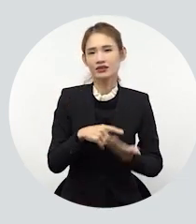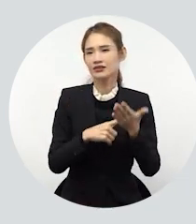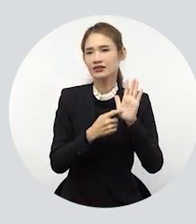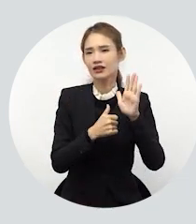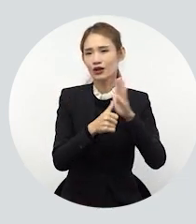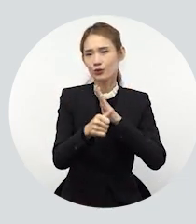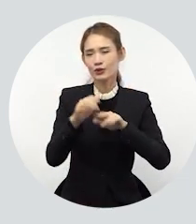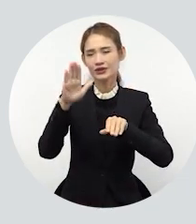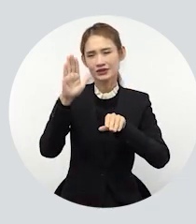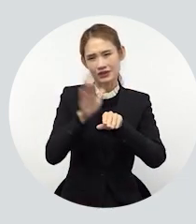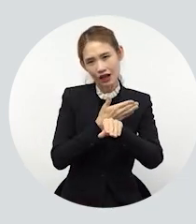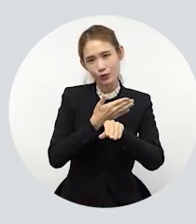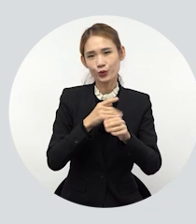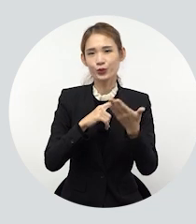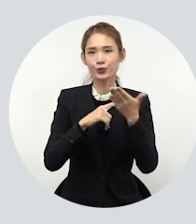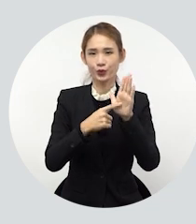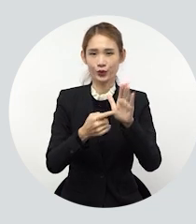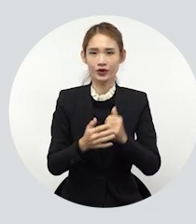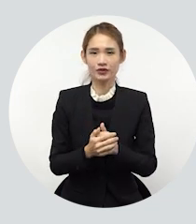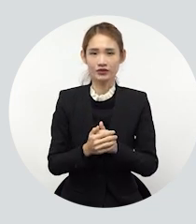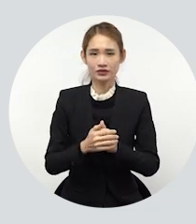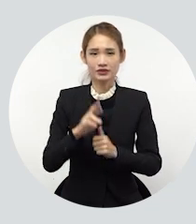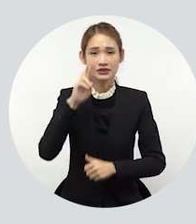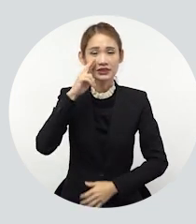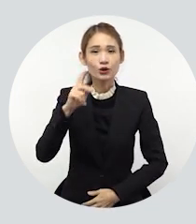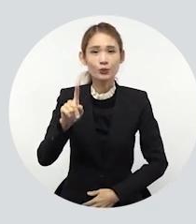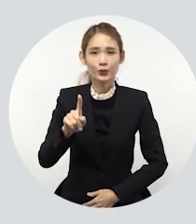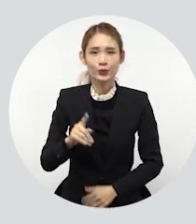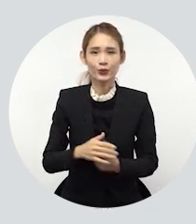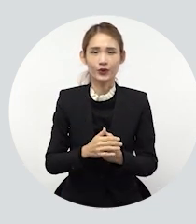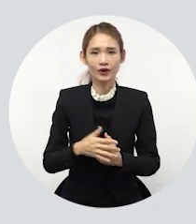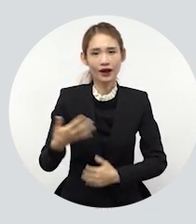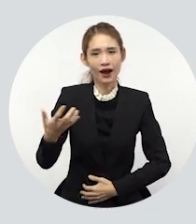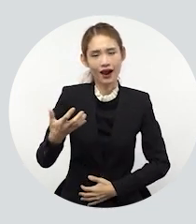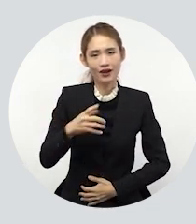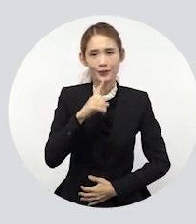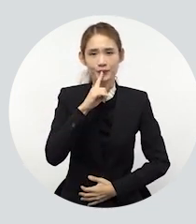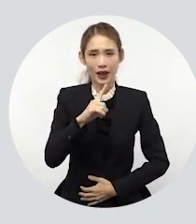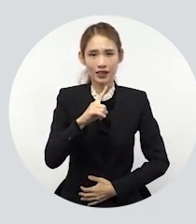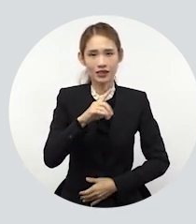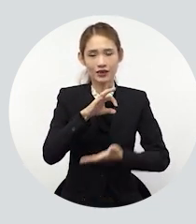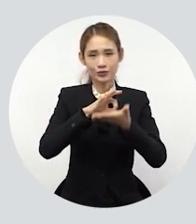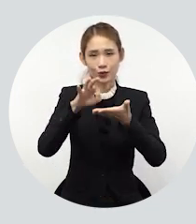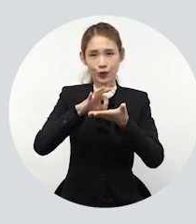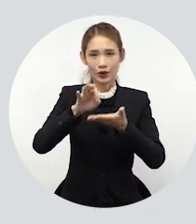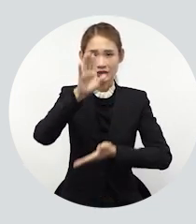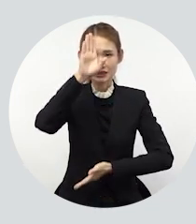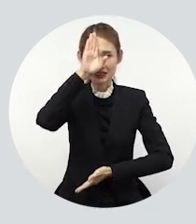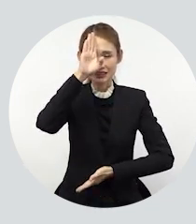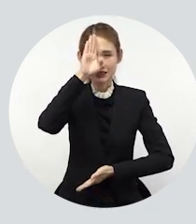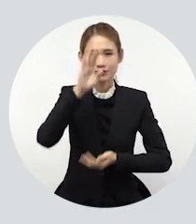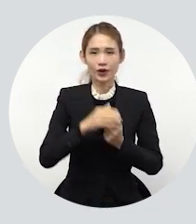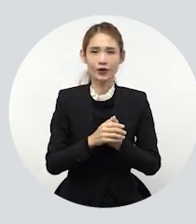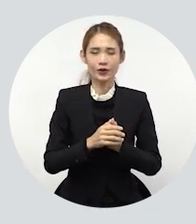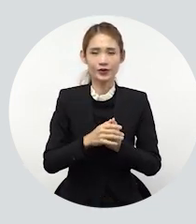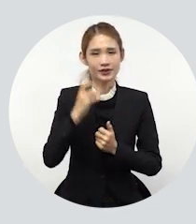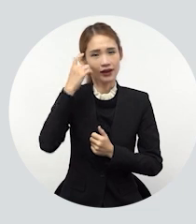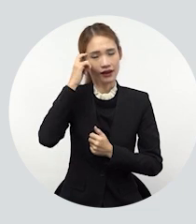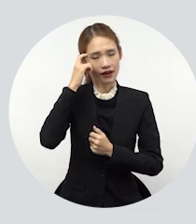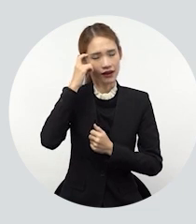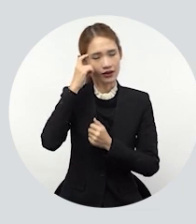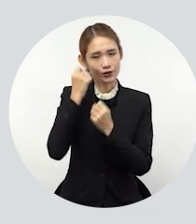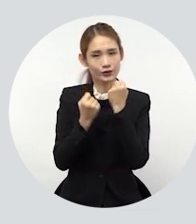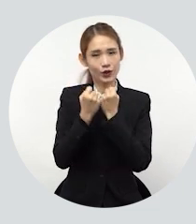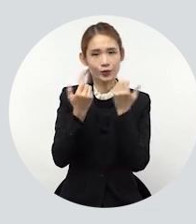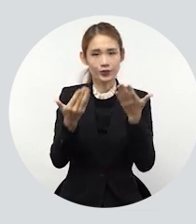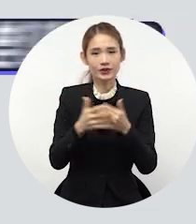있다. 이건 대표적인 잘못된 표현이죠. 그렇죠. 사실. 뭐가 틀렸나요, 현학 씨? 앓다라는 것은 어떤 질병의 관점에서 맞습니다.